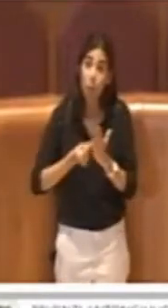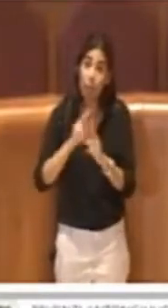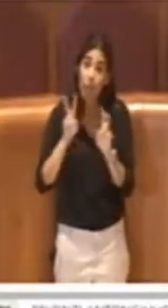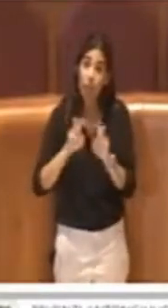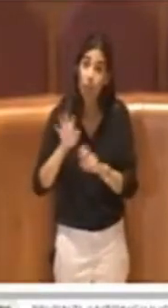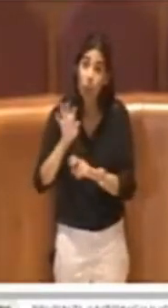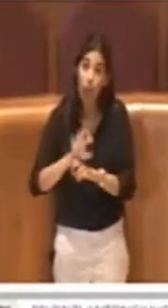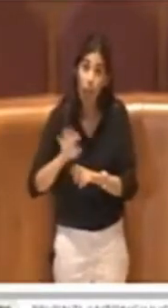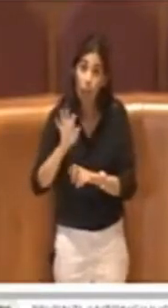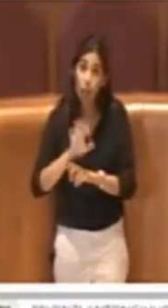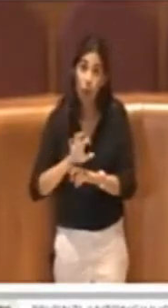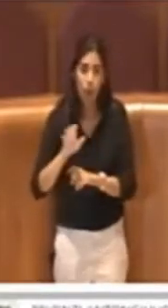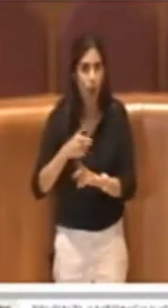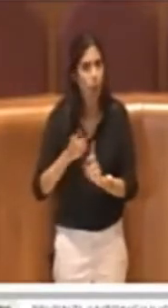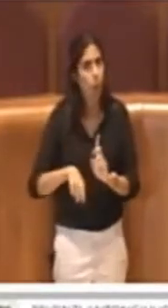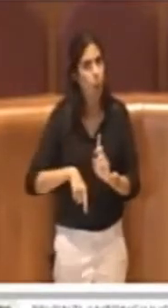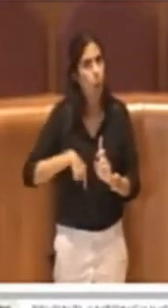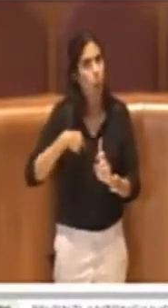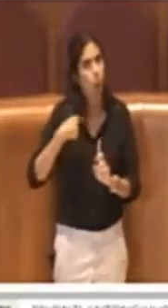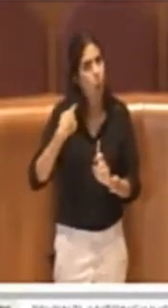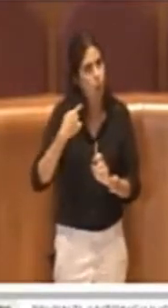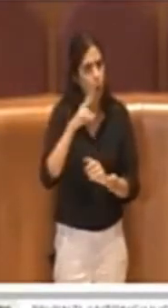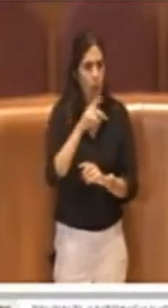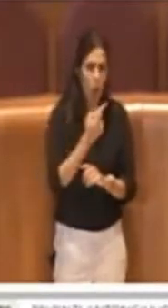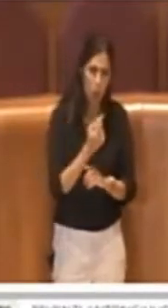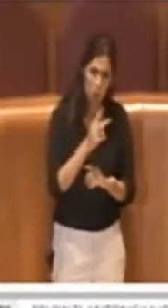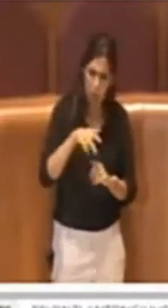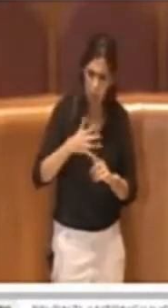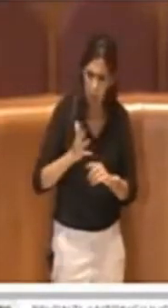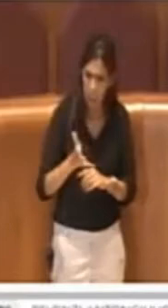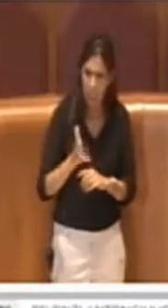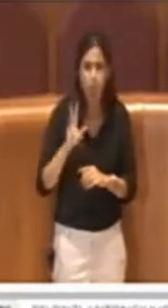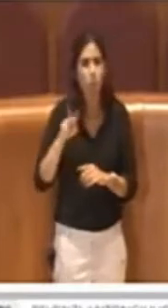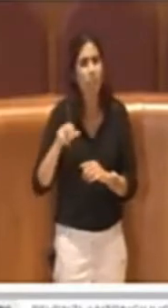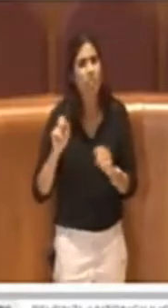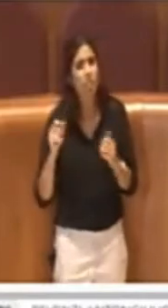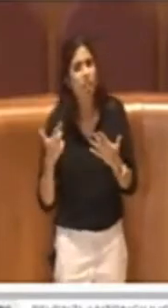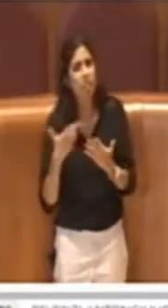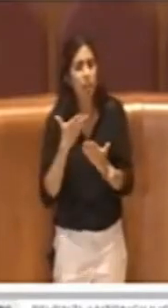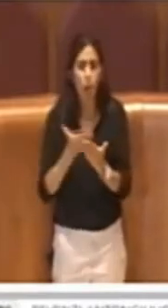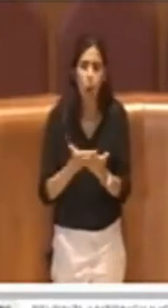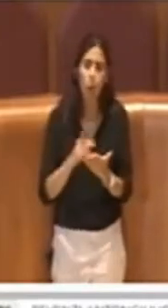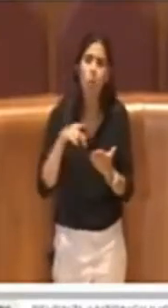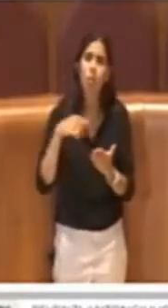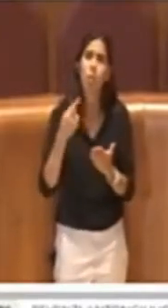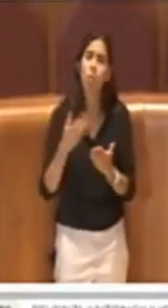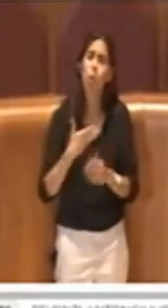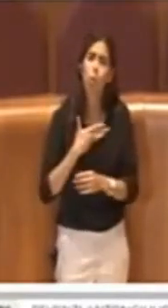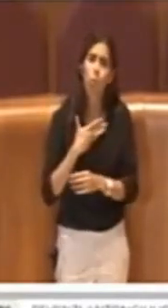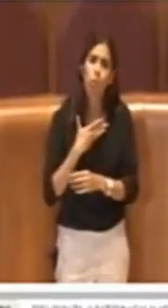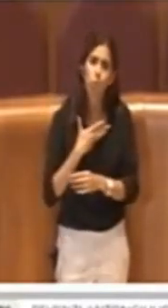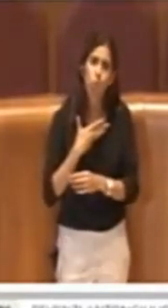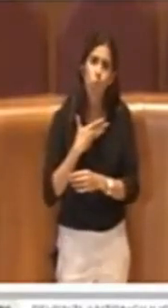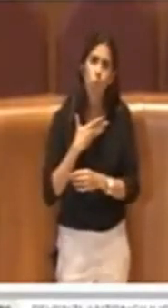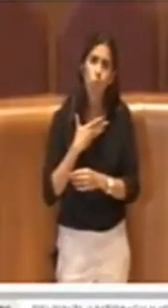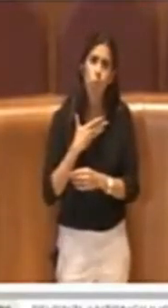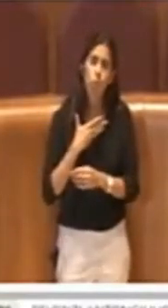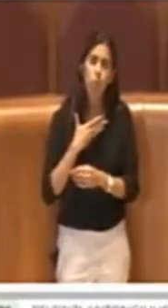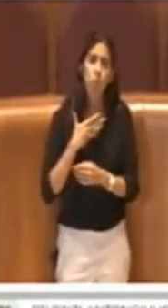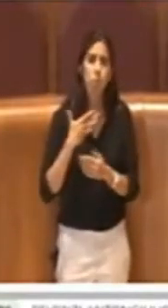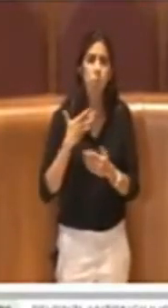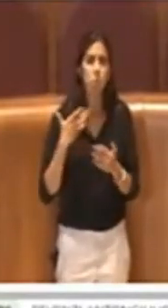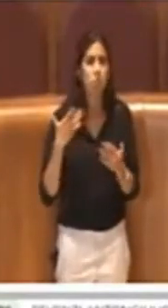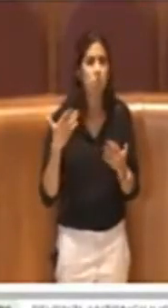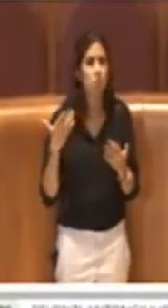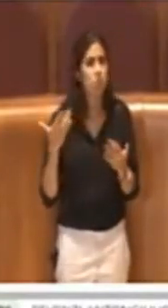passando dal 2015, poi il 2017. E per la proposta, poi ci sono stati